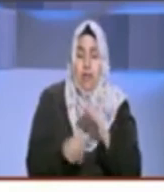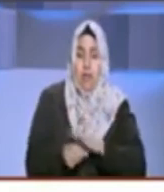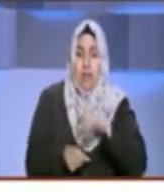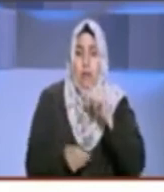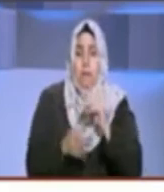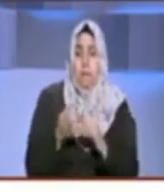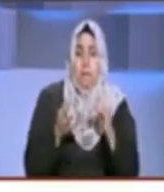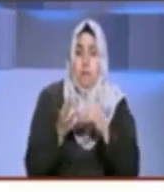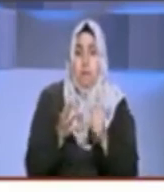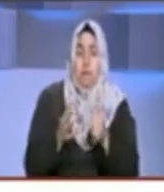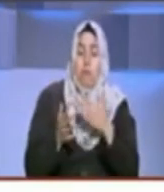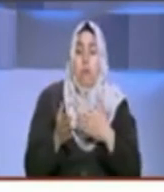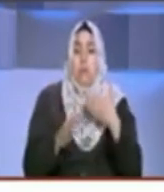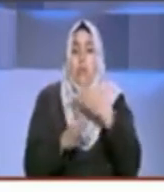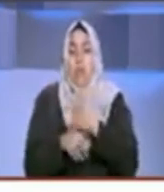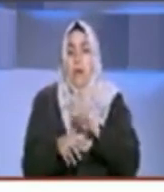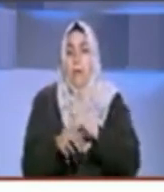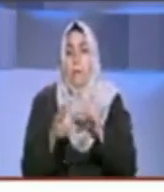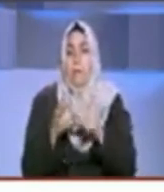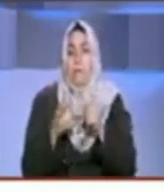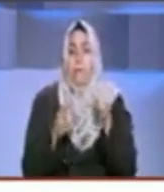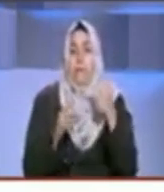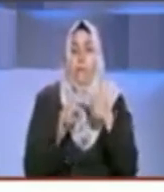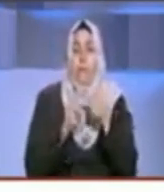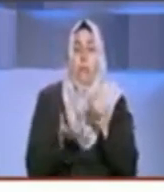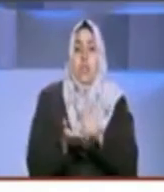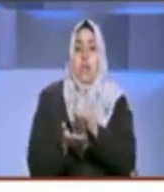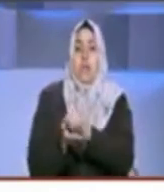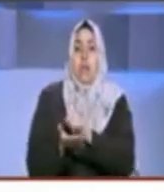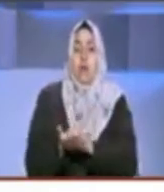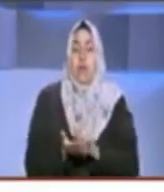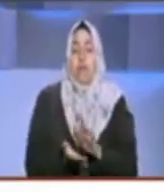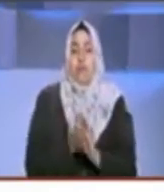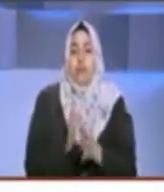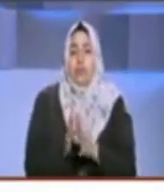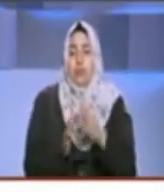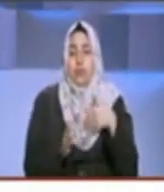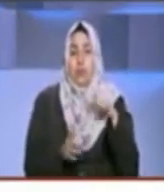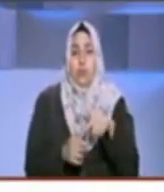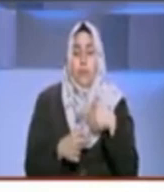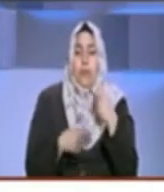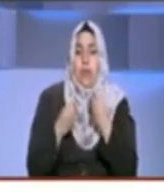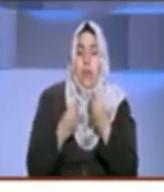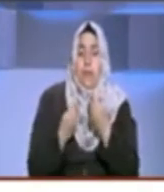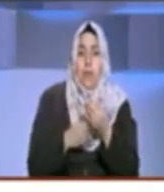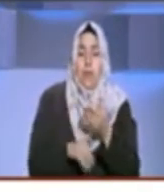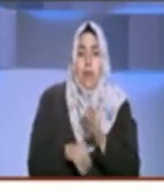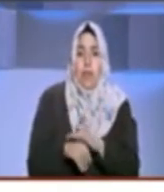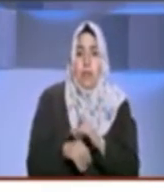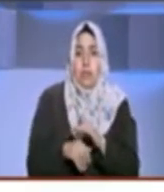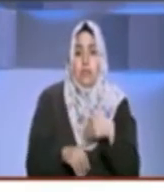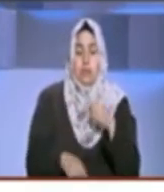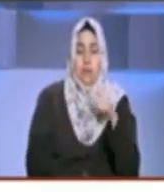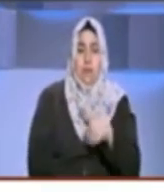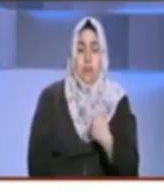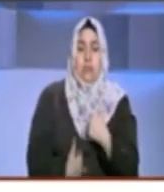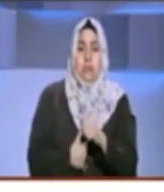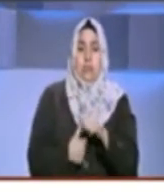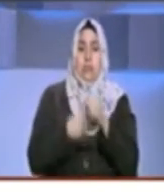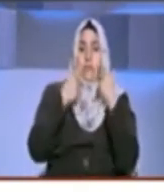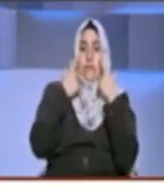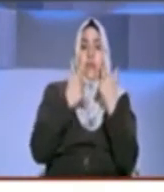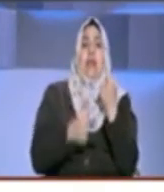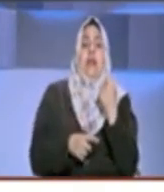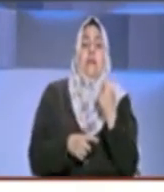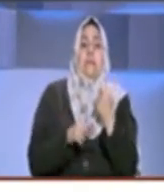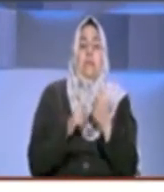الاولى ودخلين على المرحله الثانيه اللي هي مرحله الاجراءات المتوسطه اللي احنا بنتكلم فيها، ان انا لسه في خمس حاجات